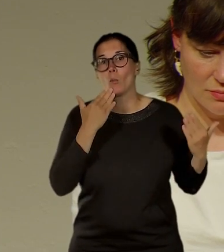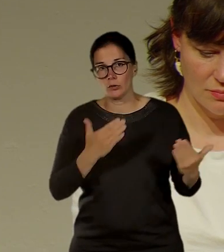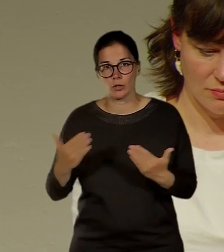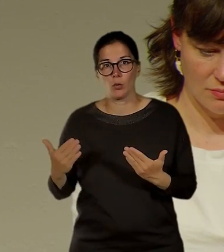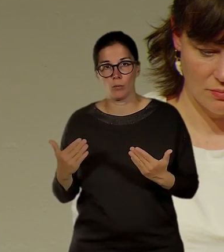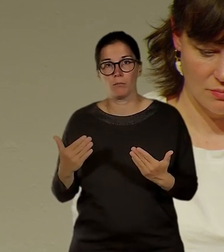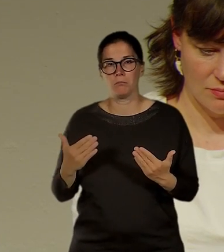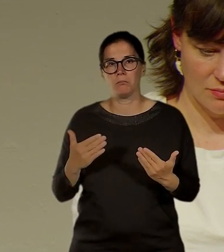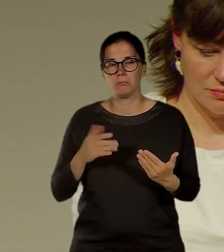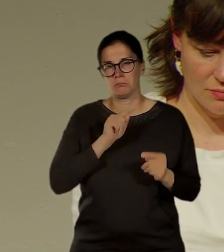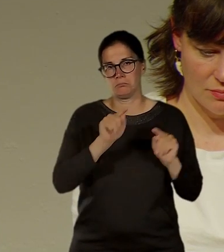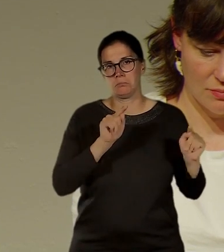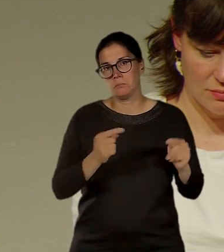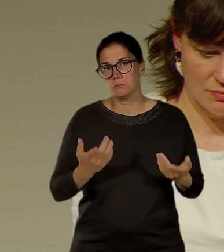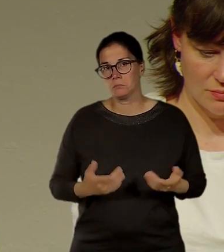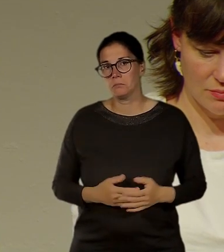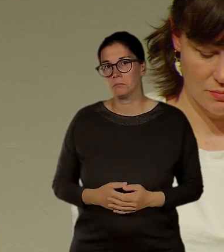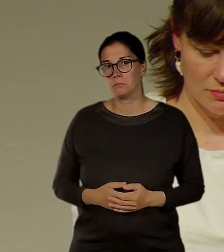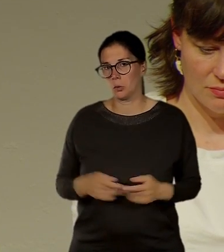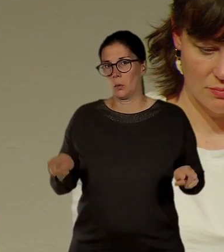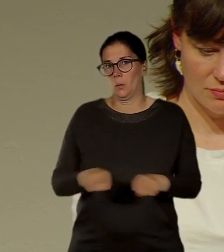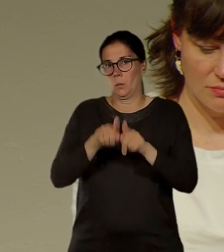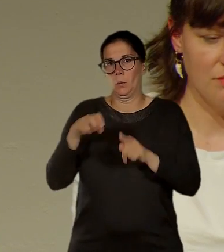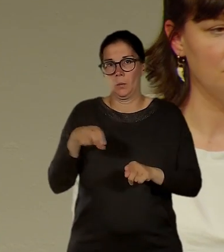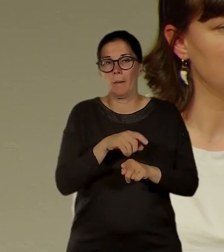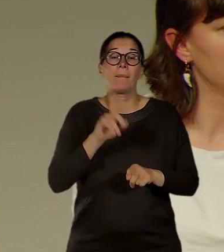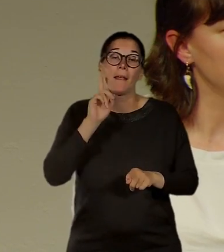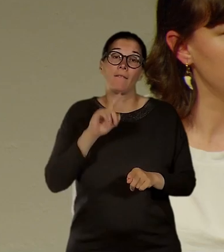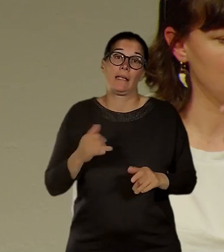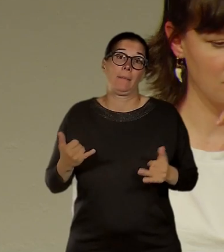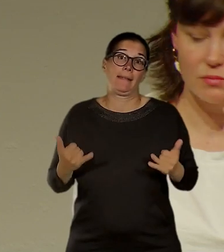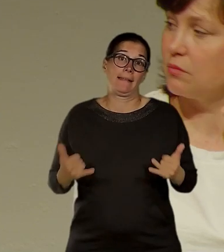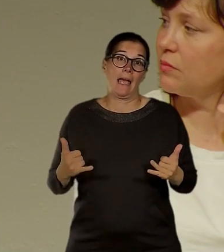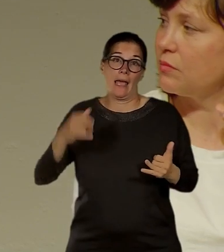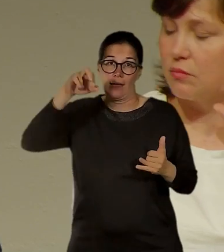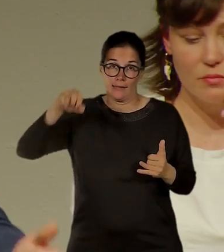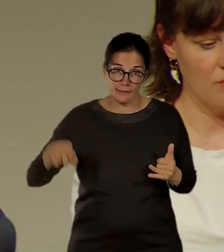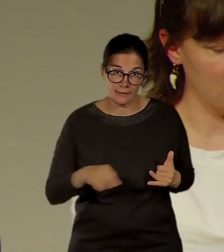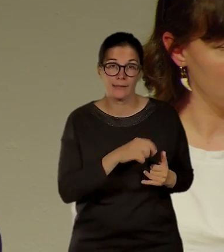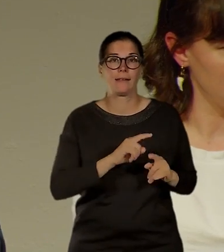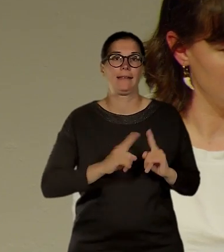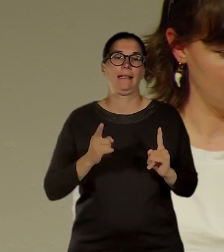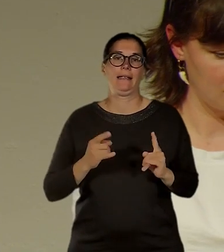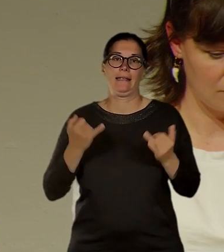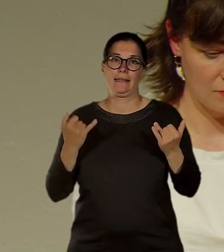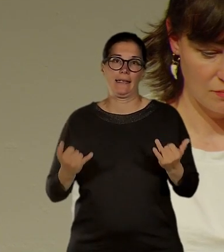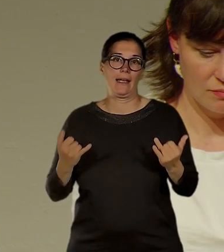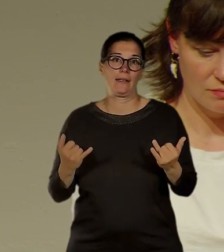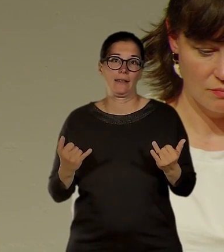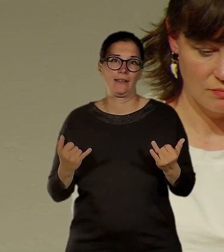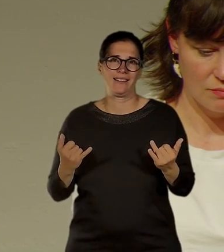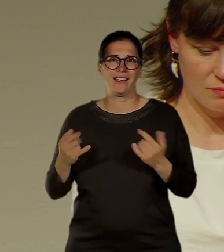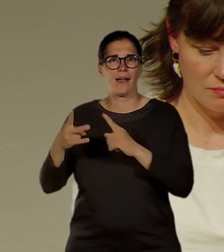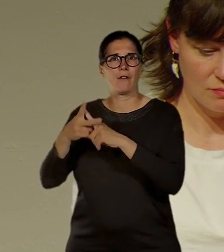a podobně. Jo. Ano, já vím, že teď se chodí jinudy, že teď naproti té